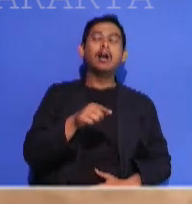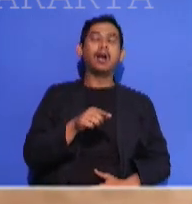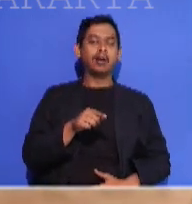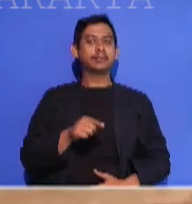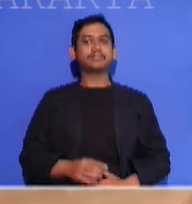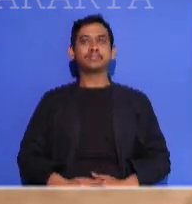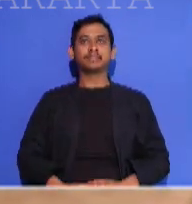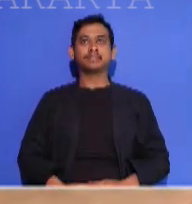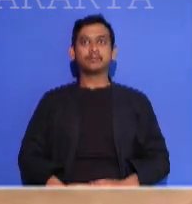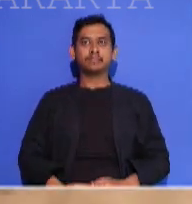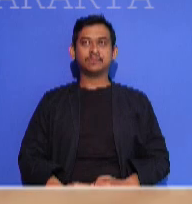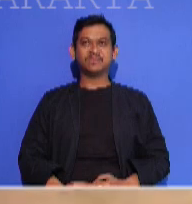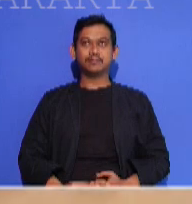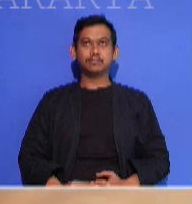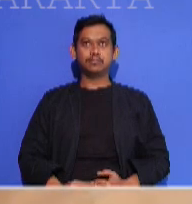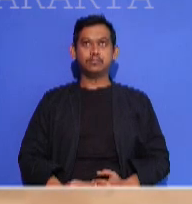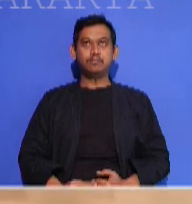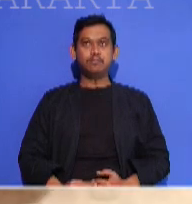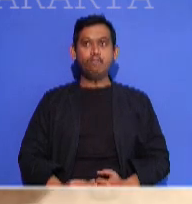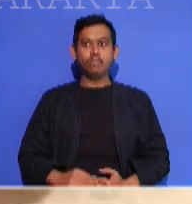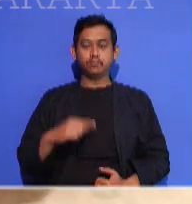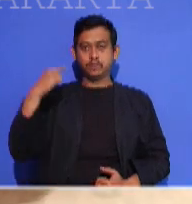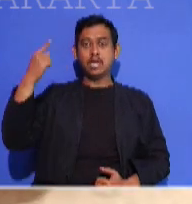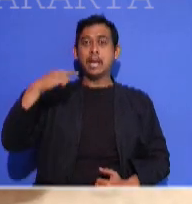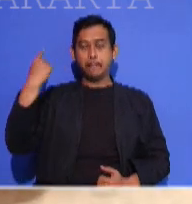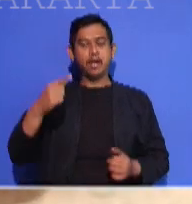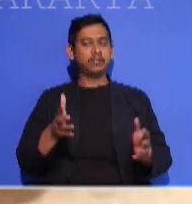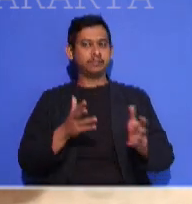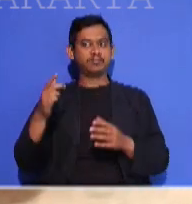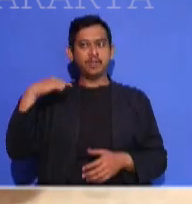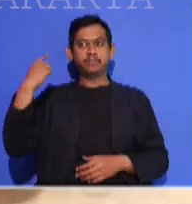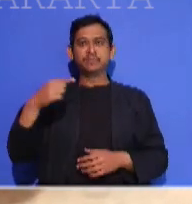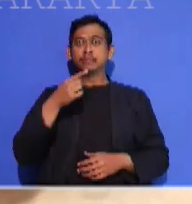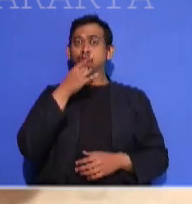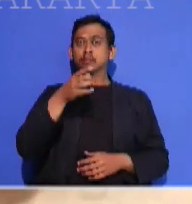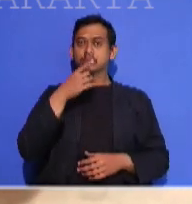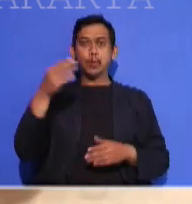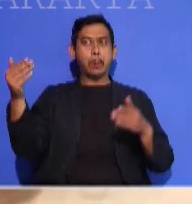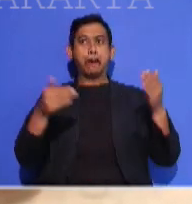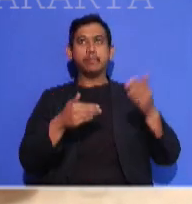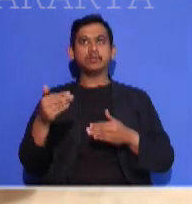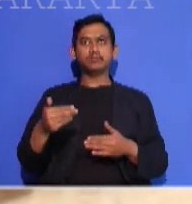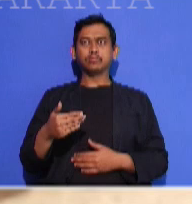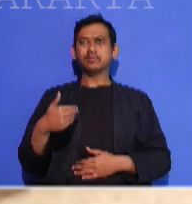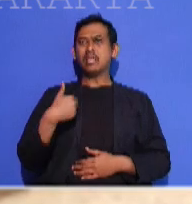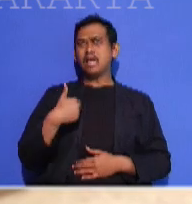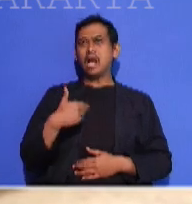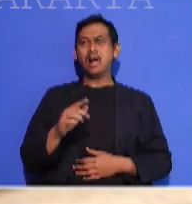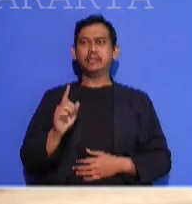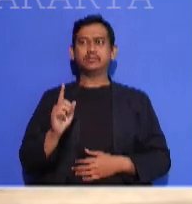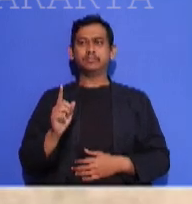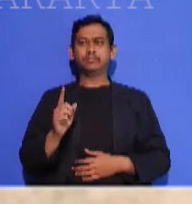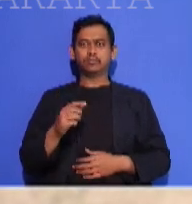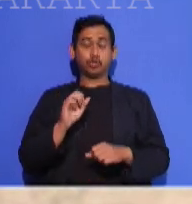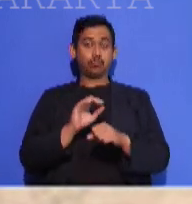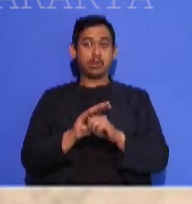tiyang. Prasasat saben dinten wonten kemawon pesenanipun, sinaosa kawontenan ugi sawek pakebluk.